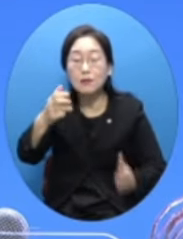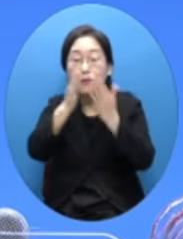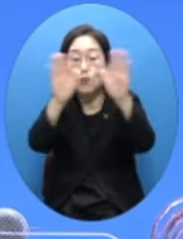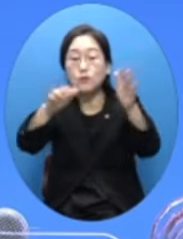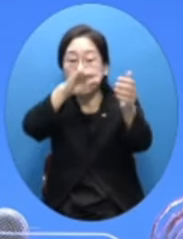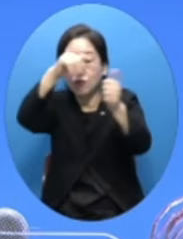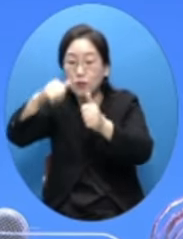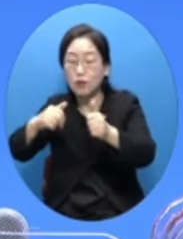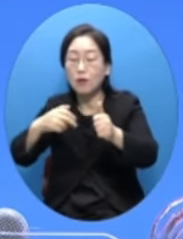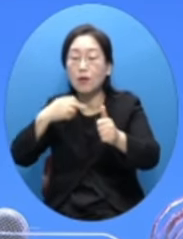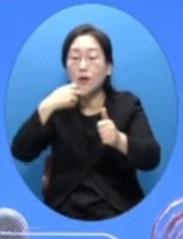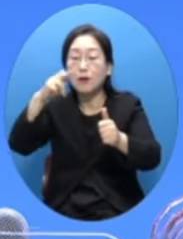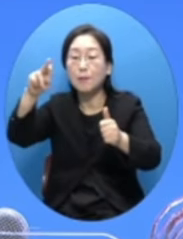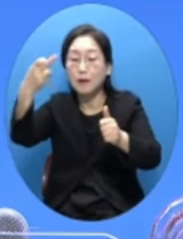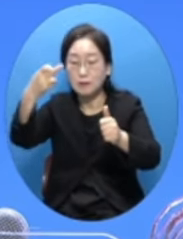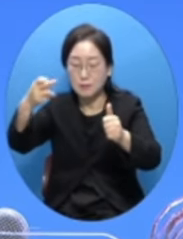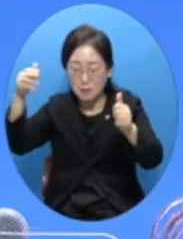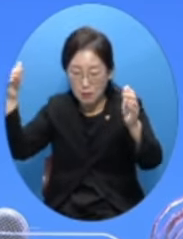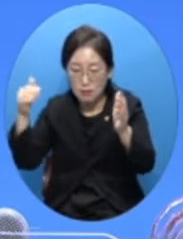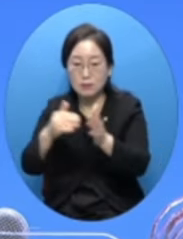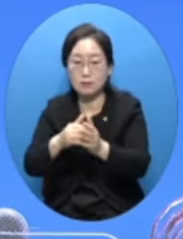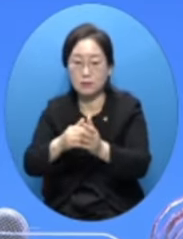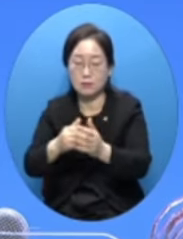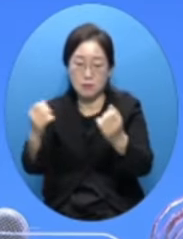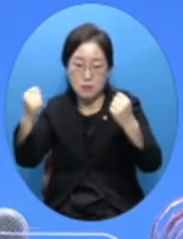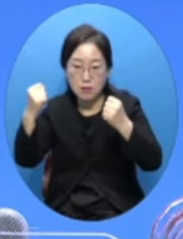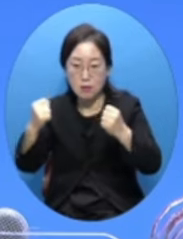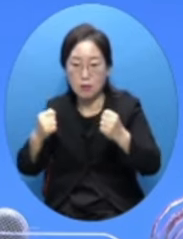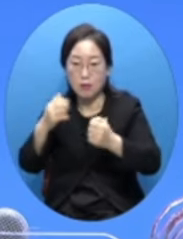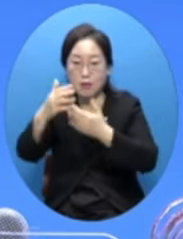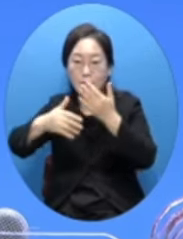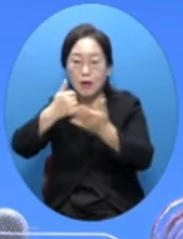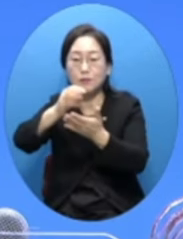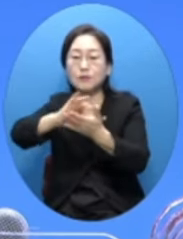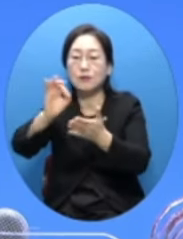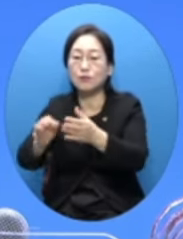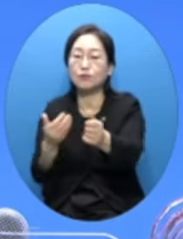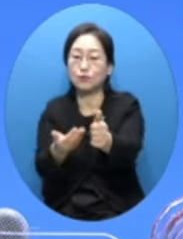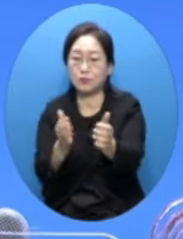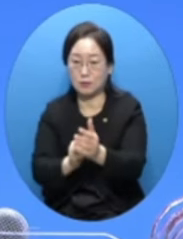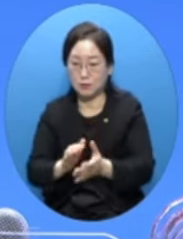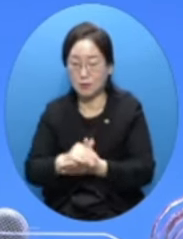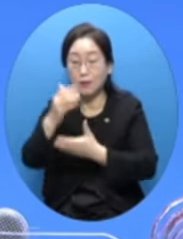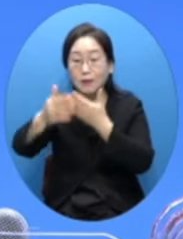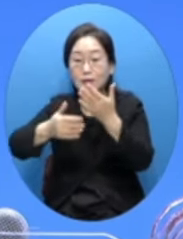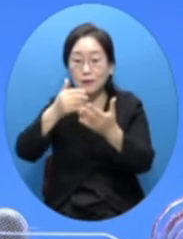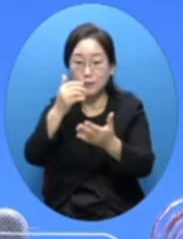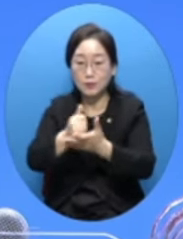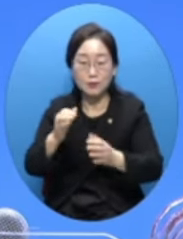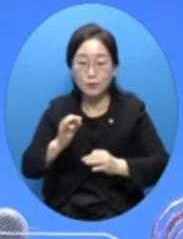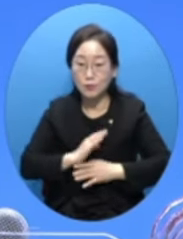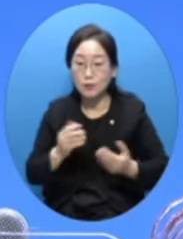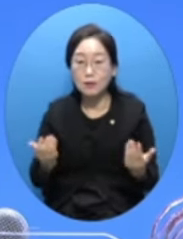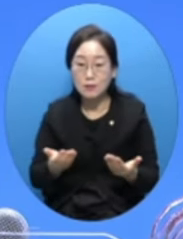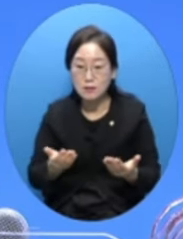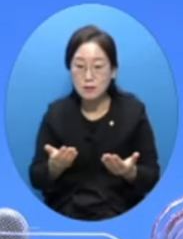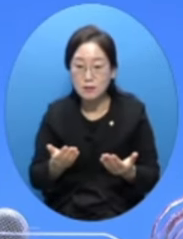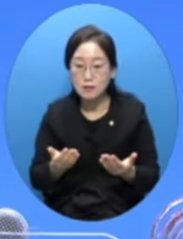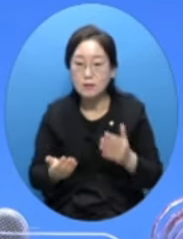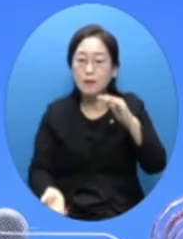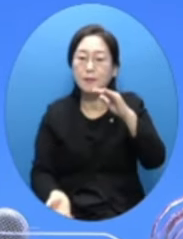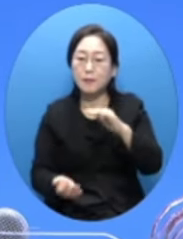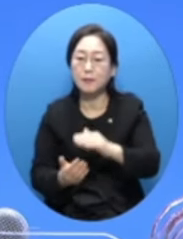120세까지 정정하게 그를 통하여 위대한 역사를 이루도록 그를 사용하여 주시고 하나님께서 놀라운 일을 이루셨던